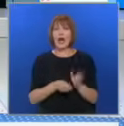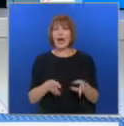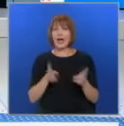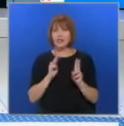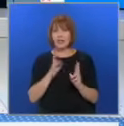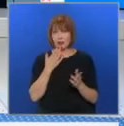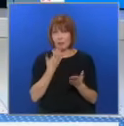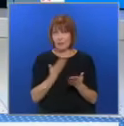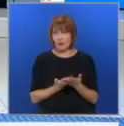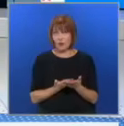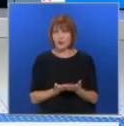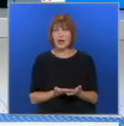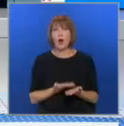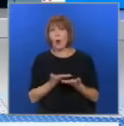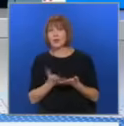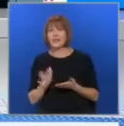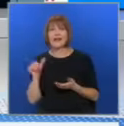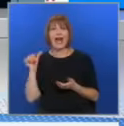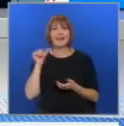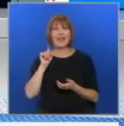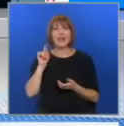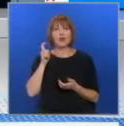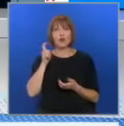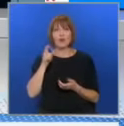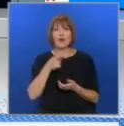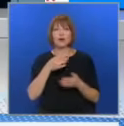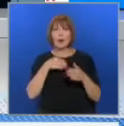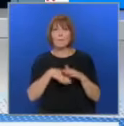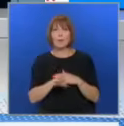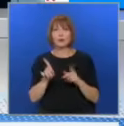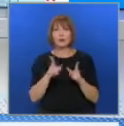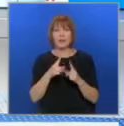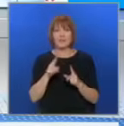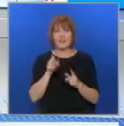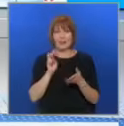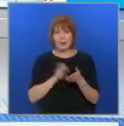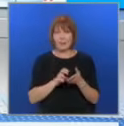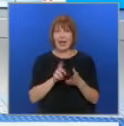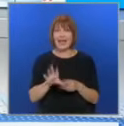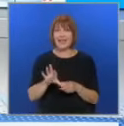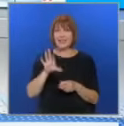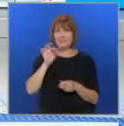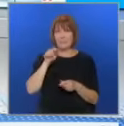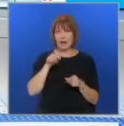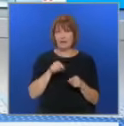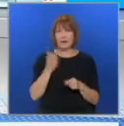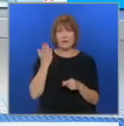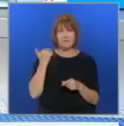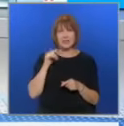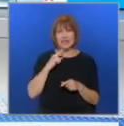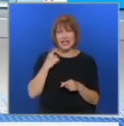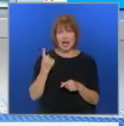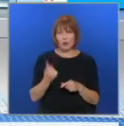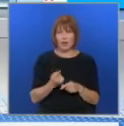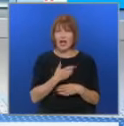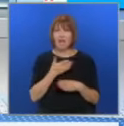да предложи предсрочно отстраняване на Андрей Гюров от поста подуправител на БНБ. Той беше избран на тази позиция преди почти година.